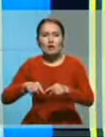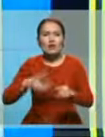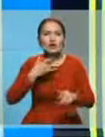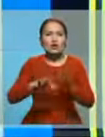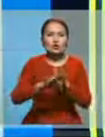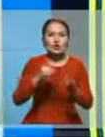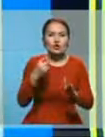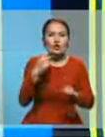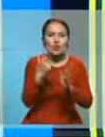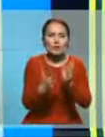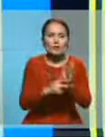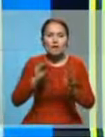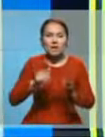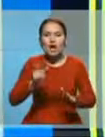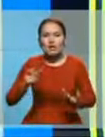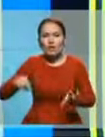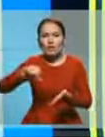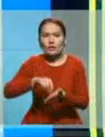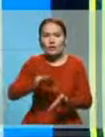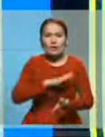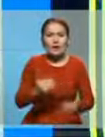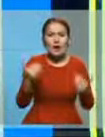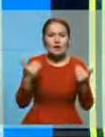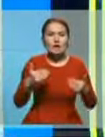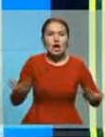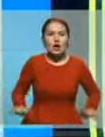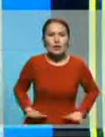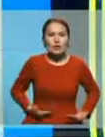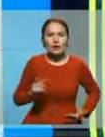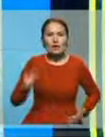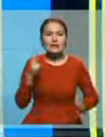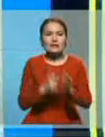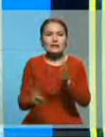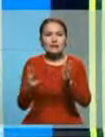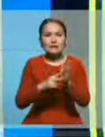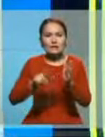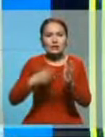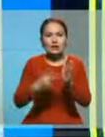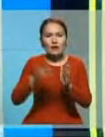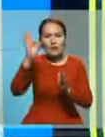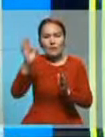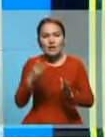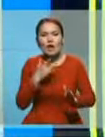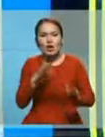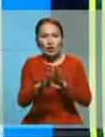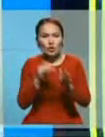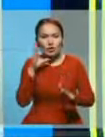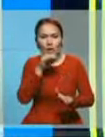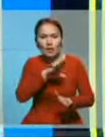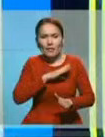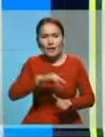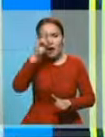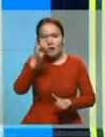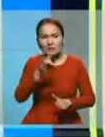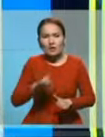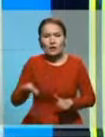118 мыңнан астам адам дауыс бермек. Қазірге дейін қала тұрғындарының 88,7% өз таңдауларын жасап үлгерді. Алғашқылардың бірі болып елімізде